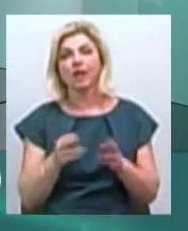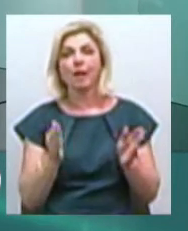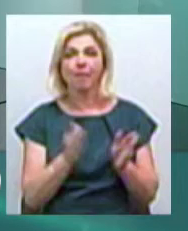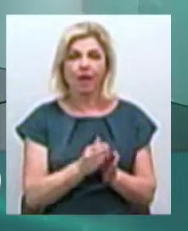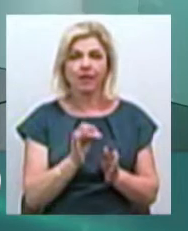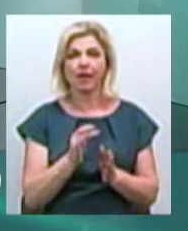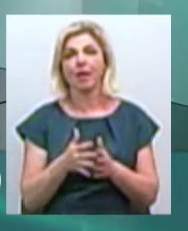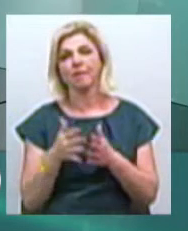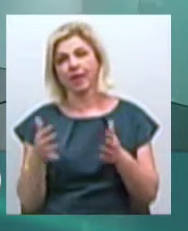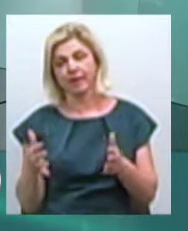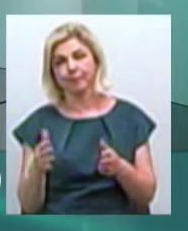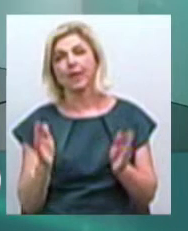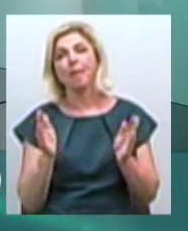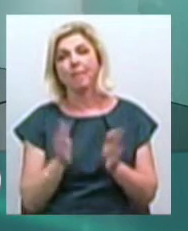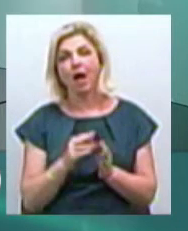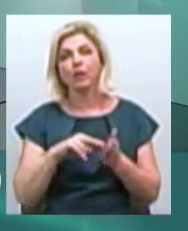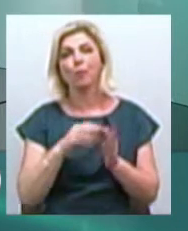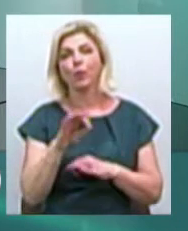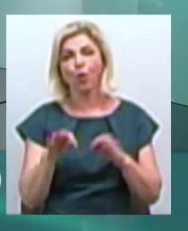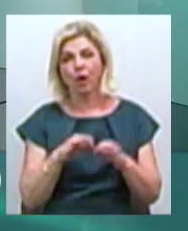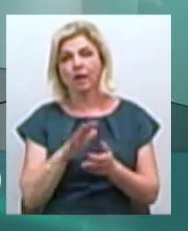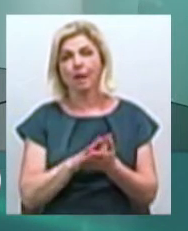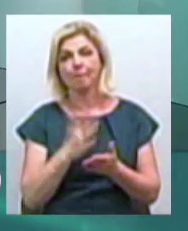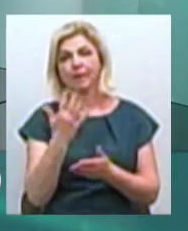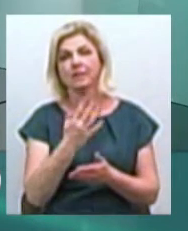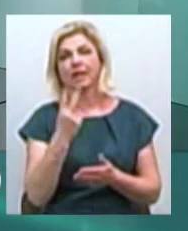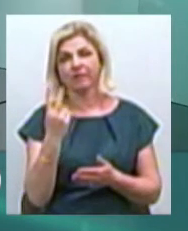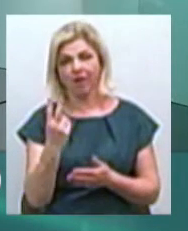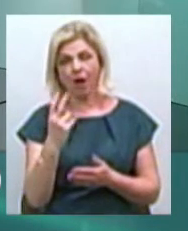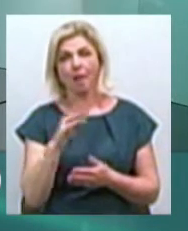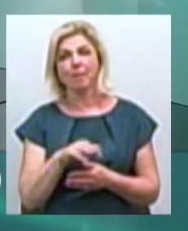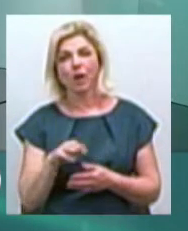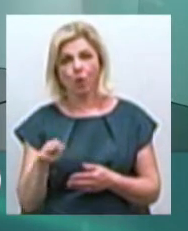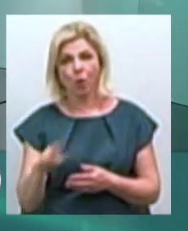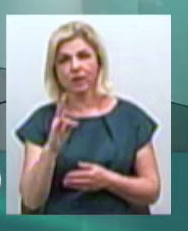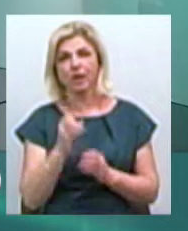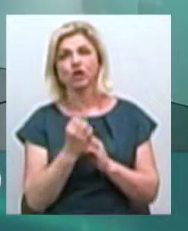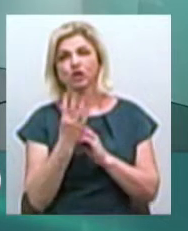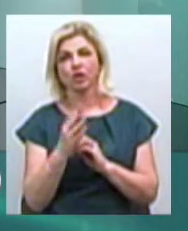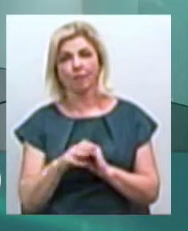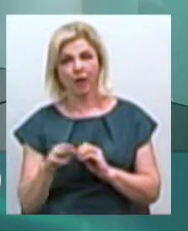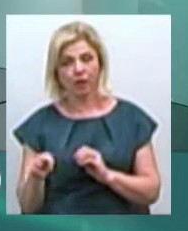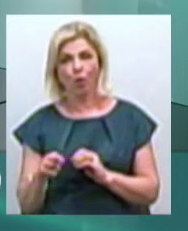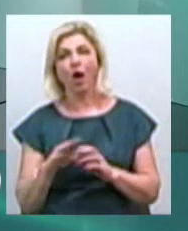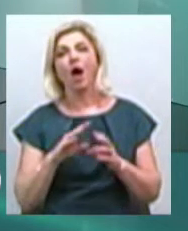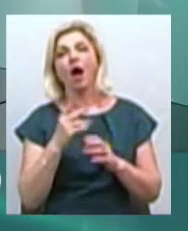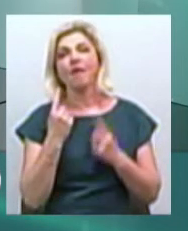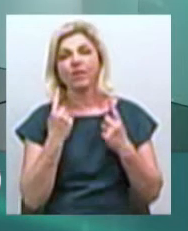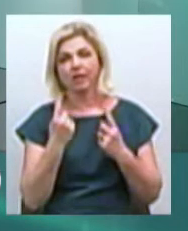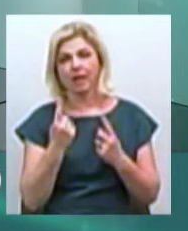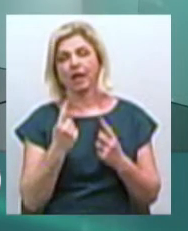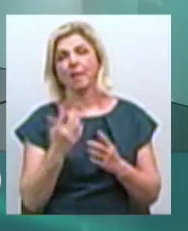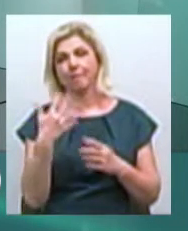великі проєкти. Малих проєктів подано 52 мільйони на орієнтовну суму 14 мільйонів, великих проєктів